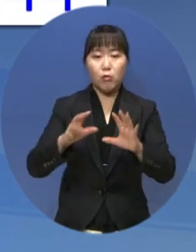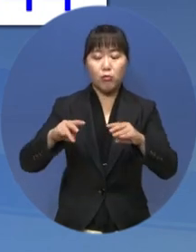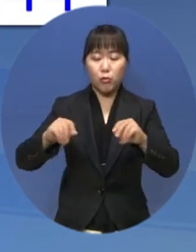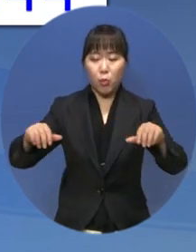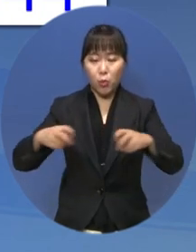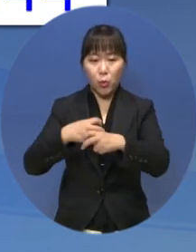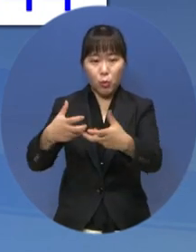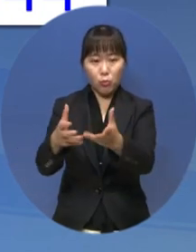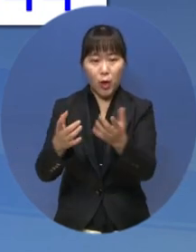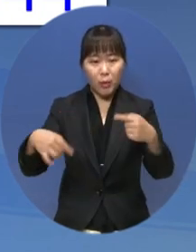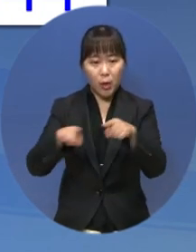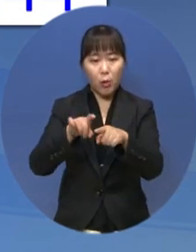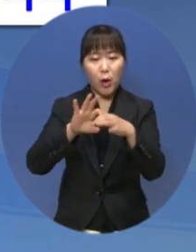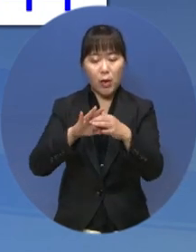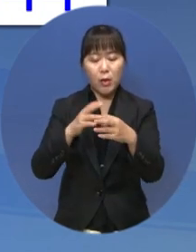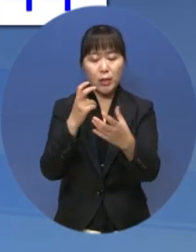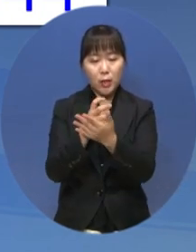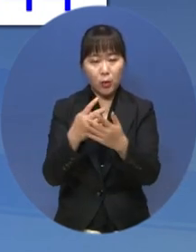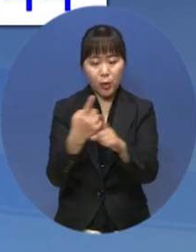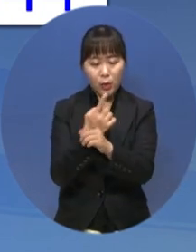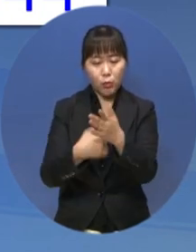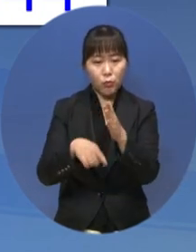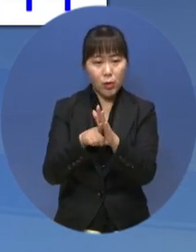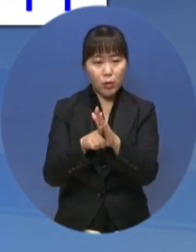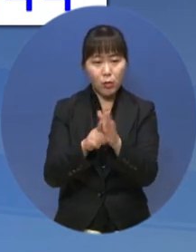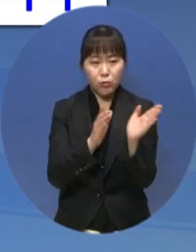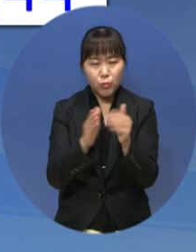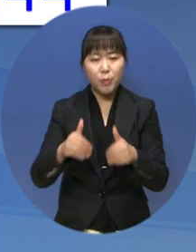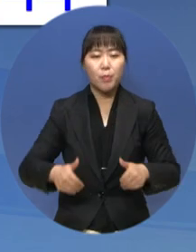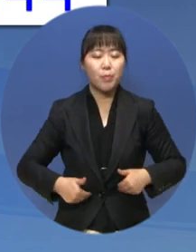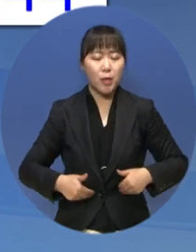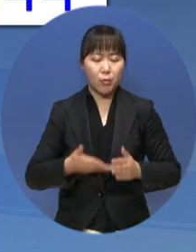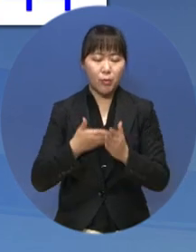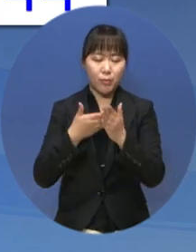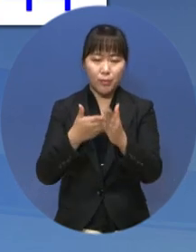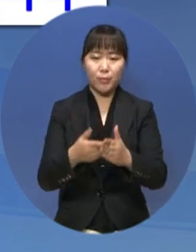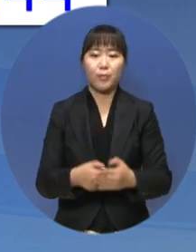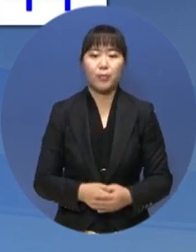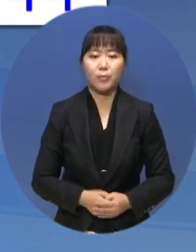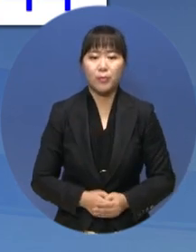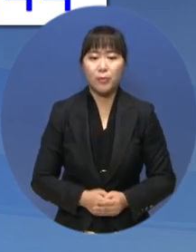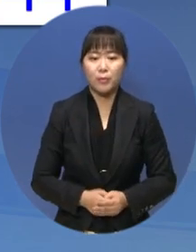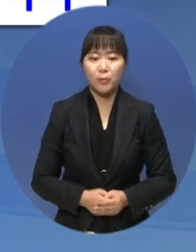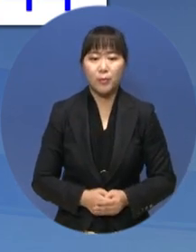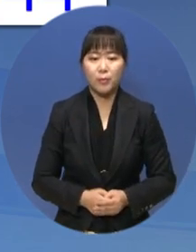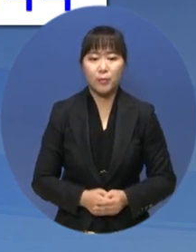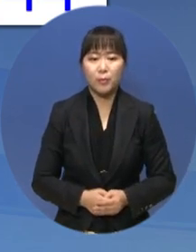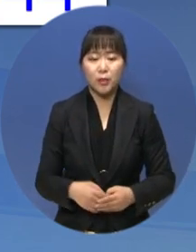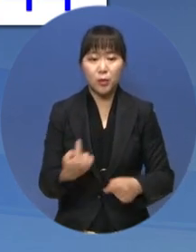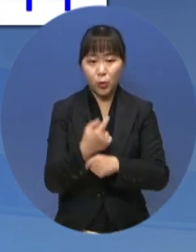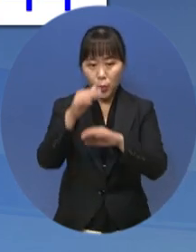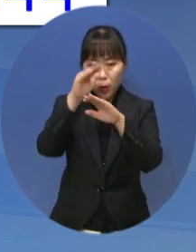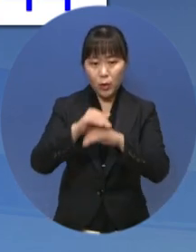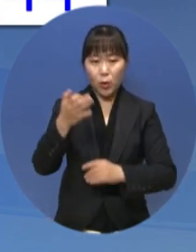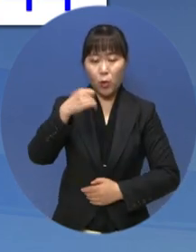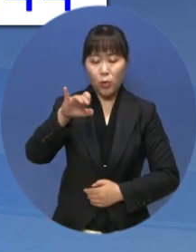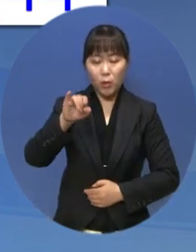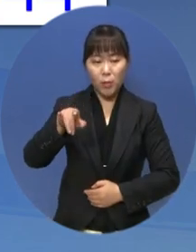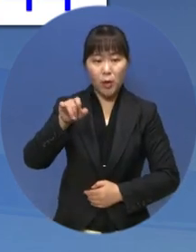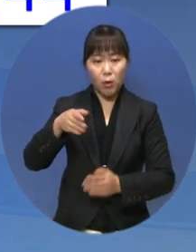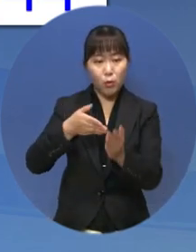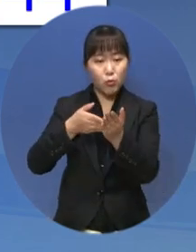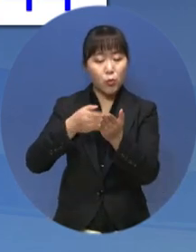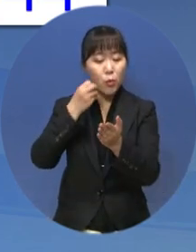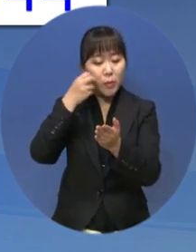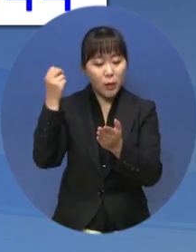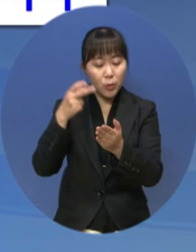함께 관련 제도 개선을 위해 대책을 세워야 한다고 주문했습니다. 이 밖에 자세한 소식은 웰피어뉴스